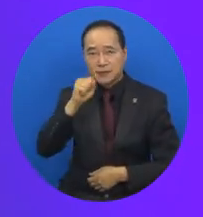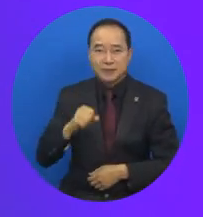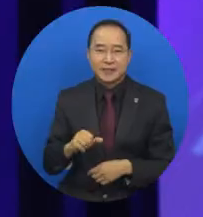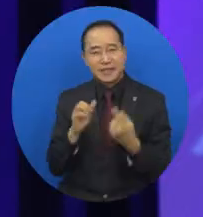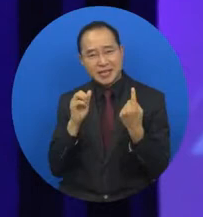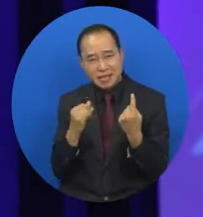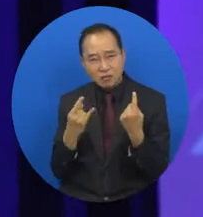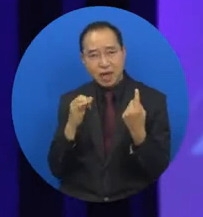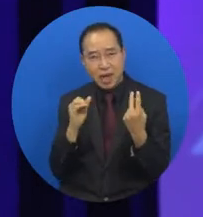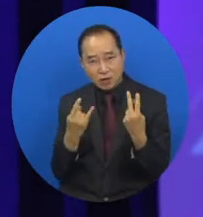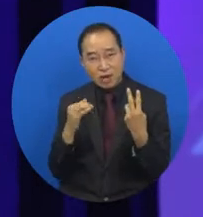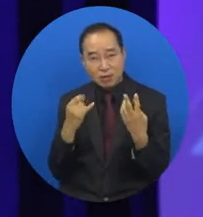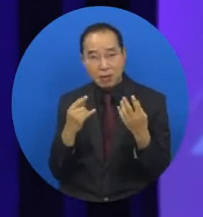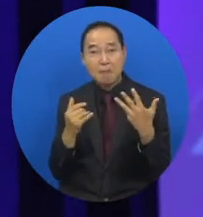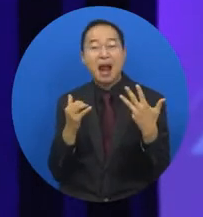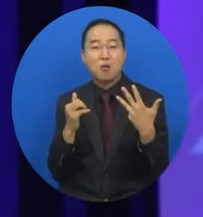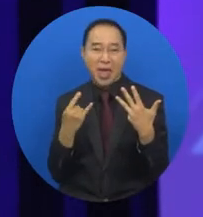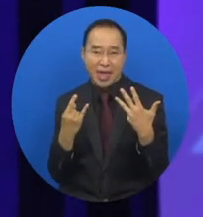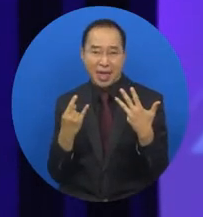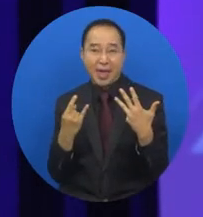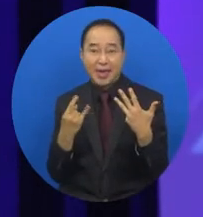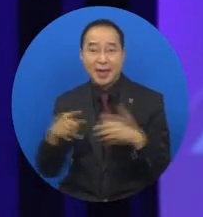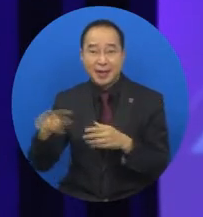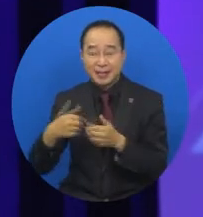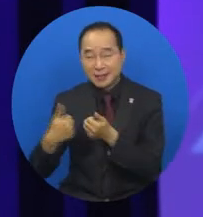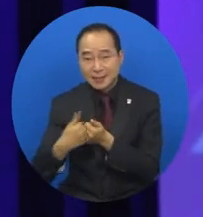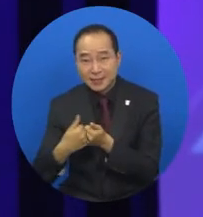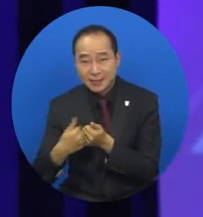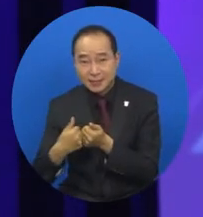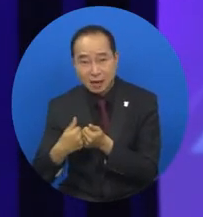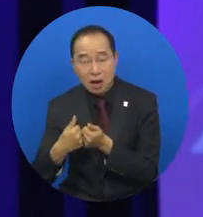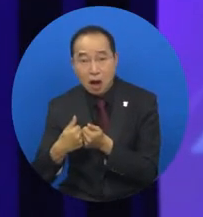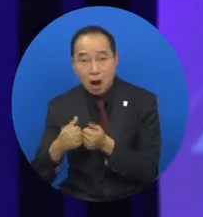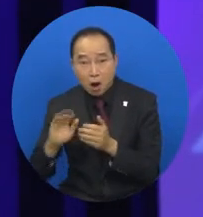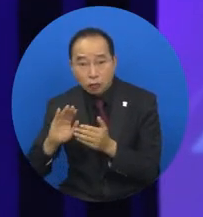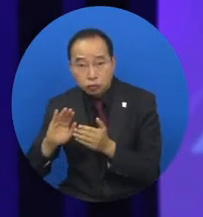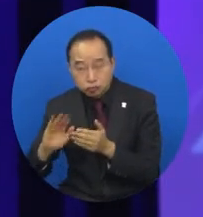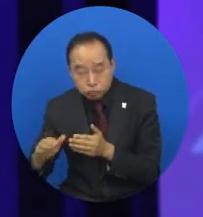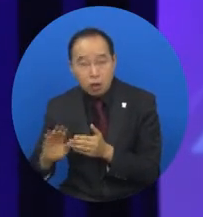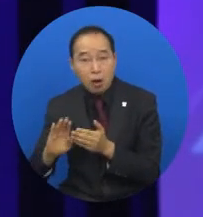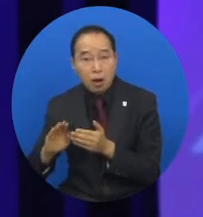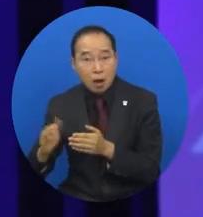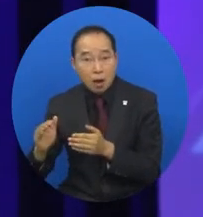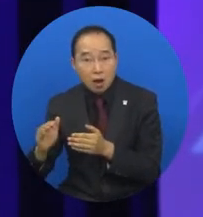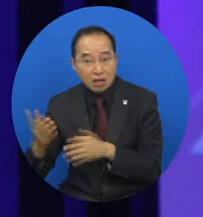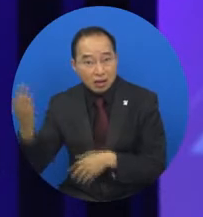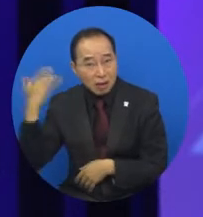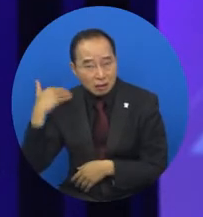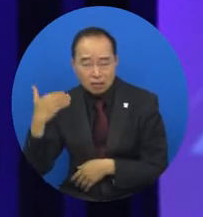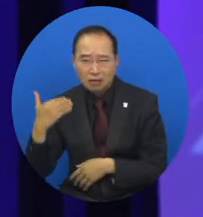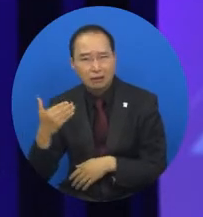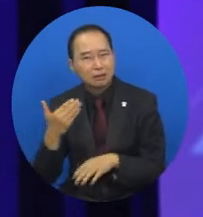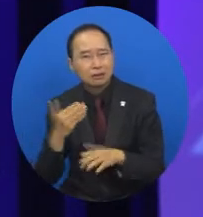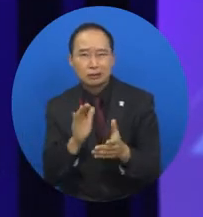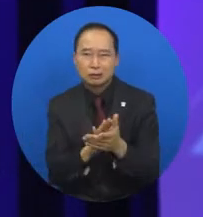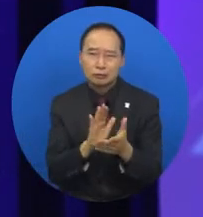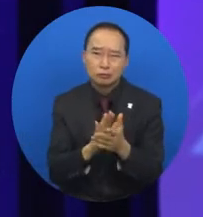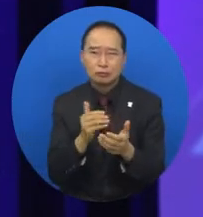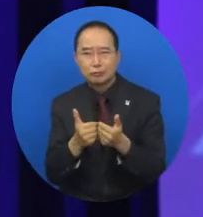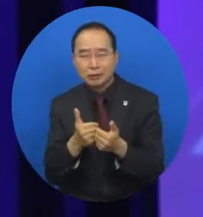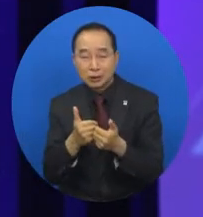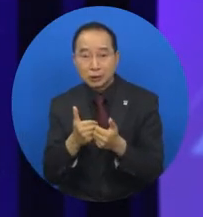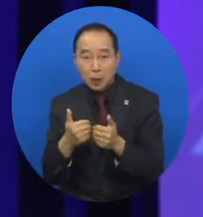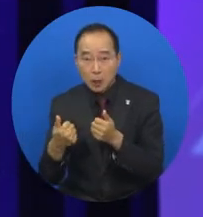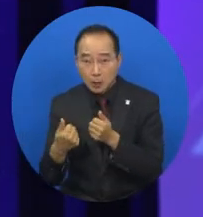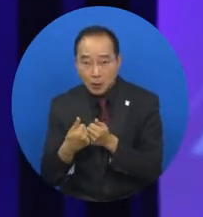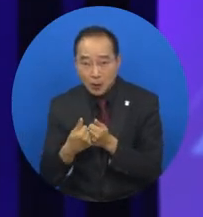계속 한 8회기 정도 실행을 했는데 그 친구의 성적과 대인관계가 너무 좋아졌다는 나중에 보고를